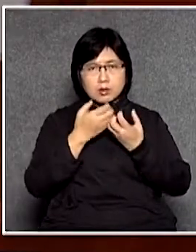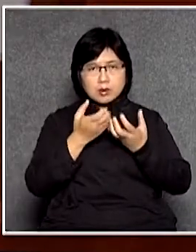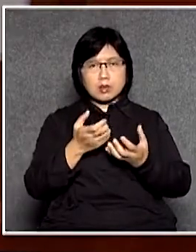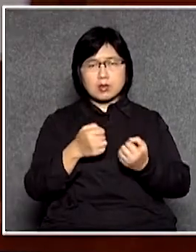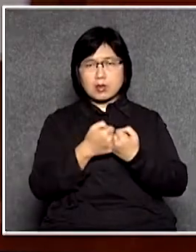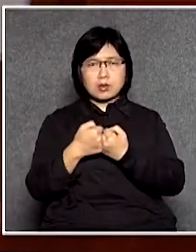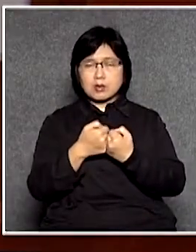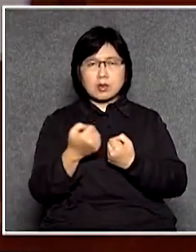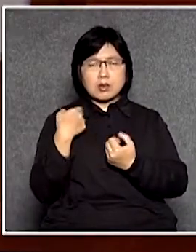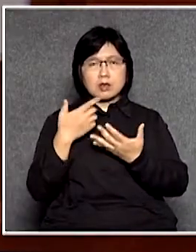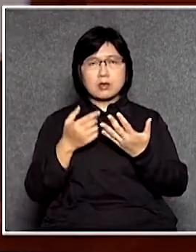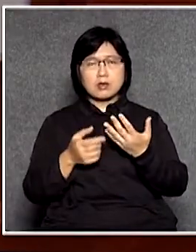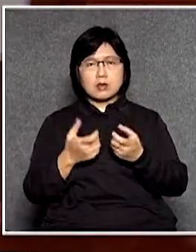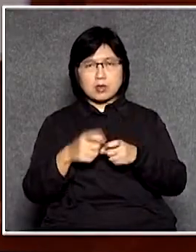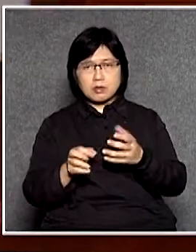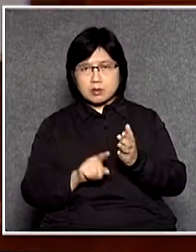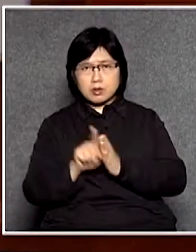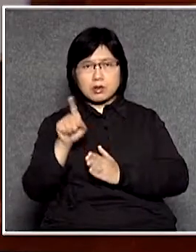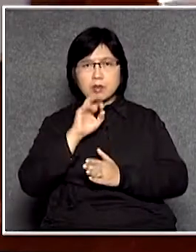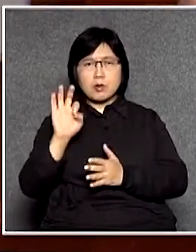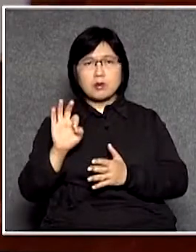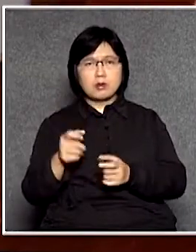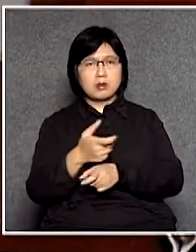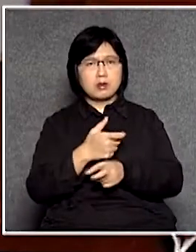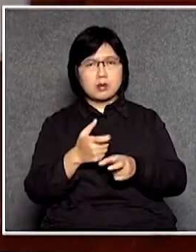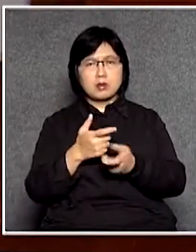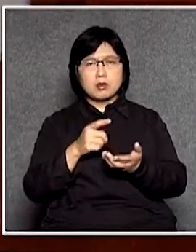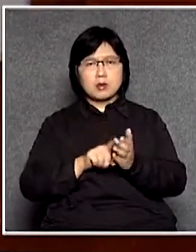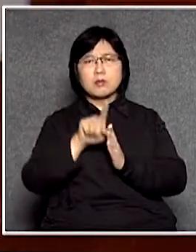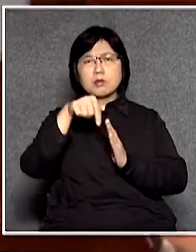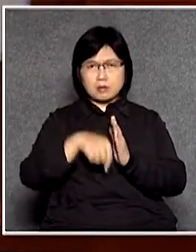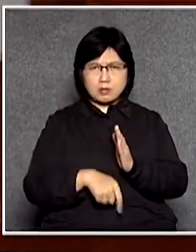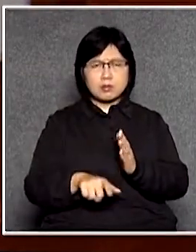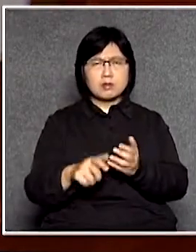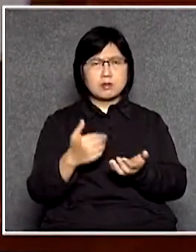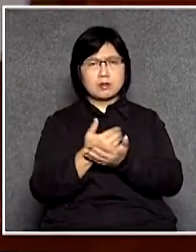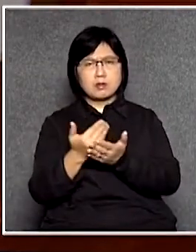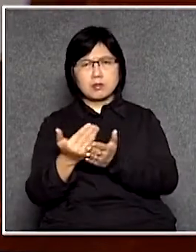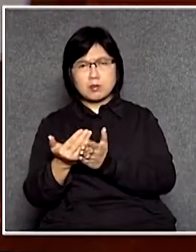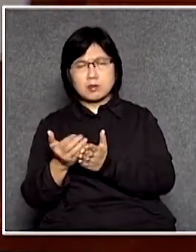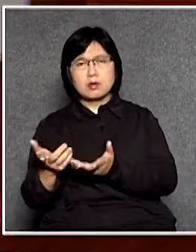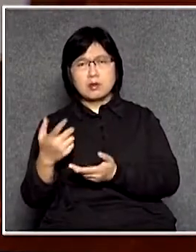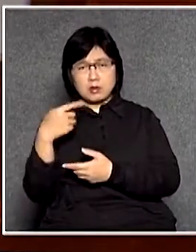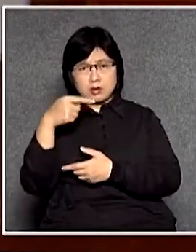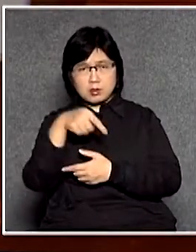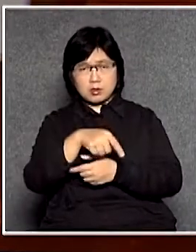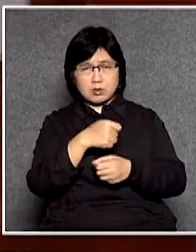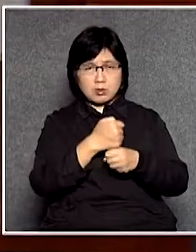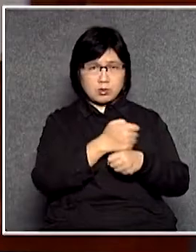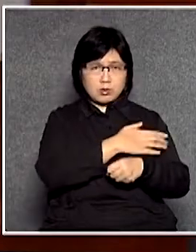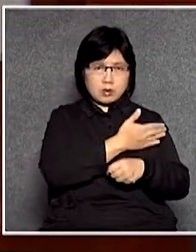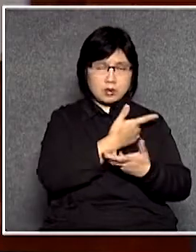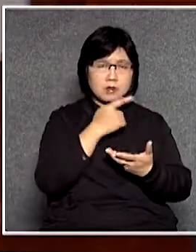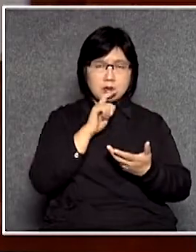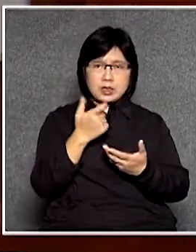爭力、推高失業率啊？香港的經濟，你無論上升下滑，它都有很多客觀因素，不是單一因為勞工叫價